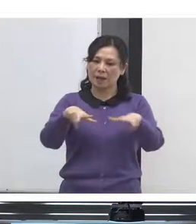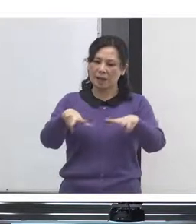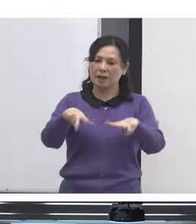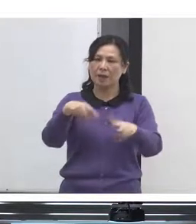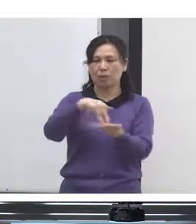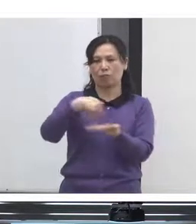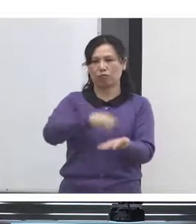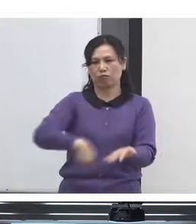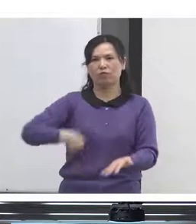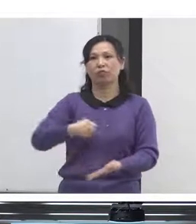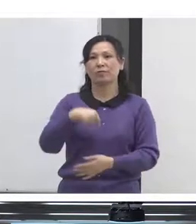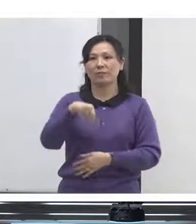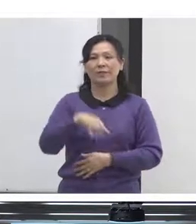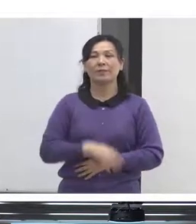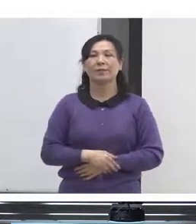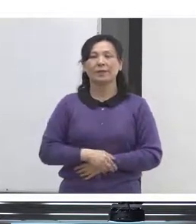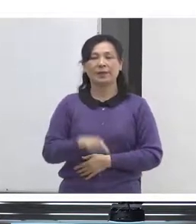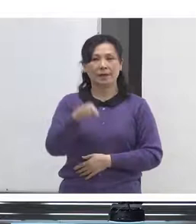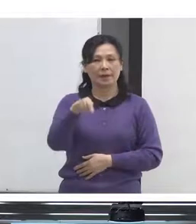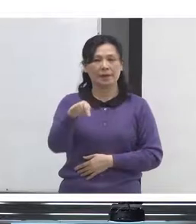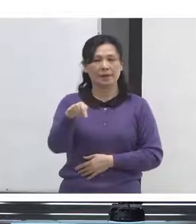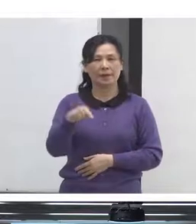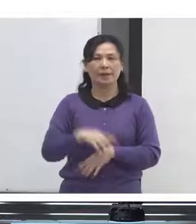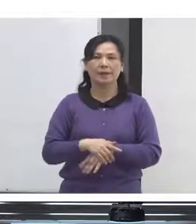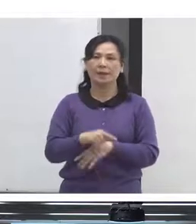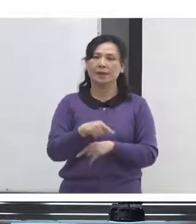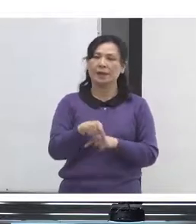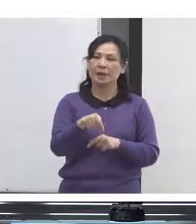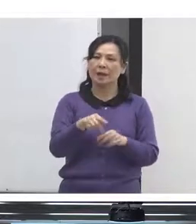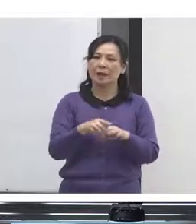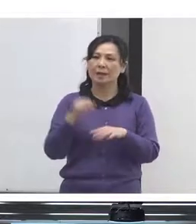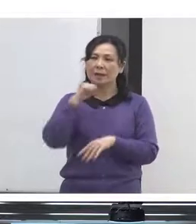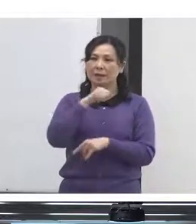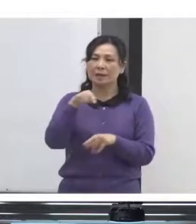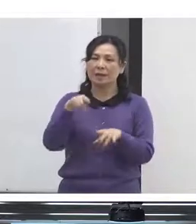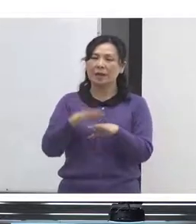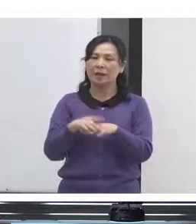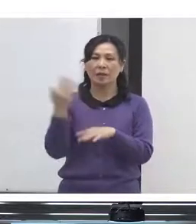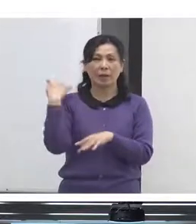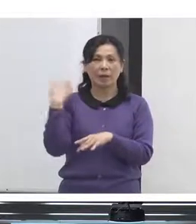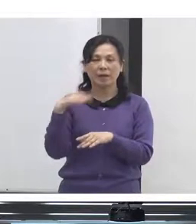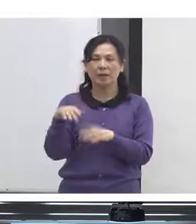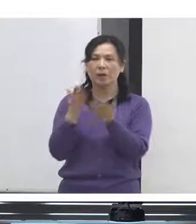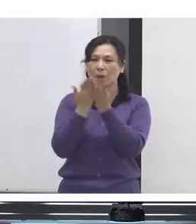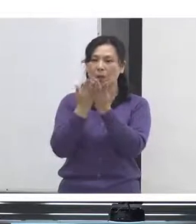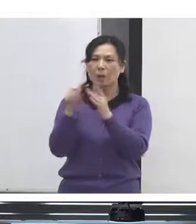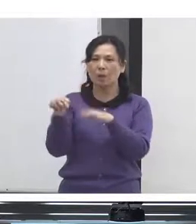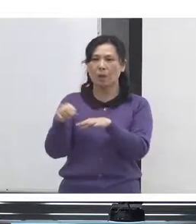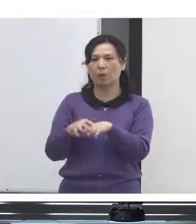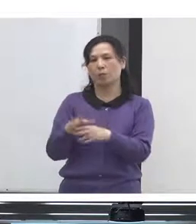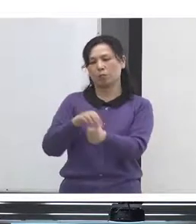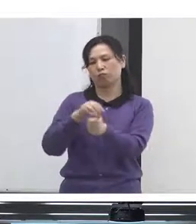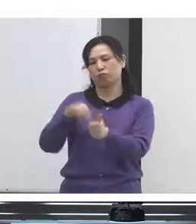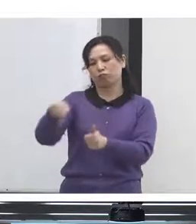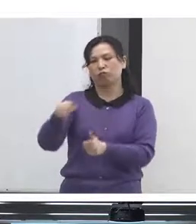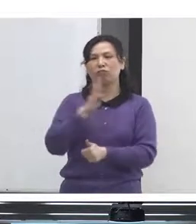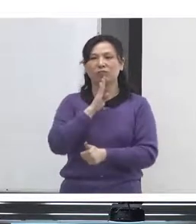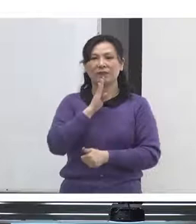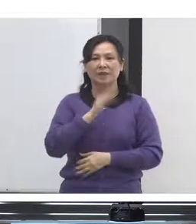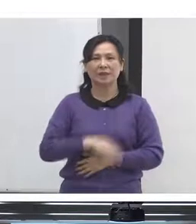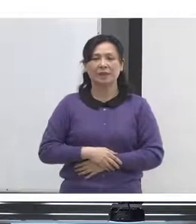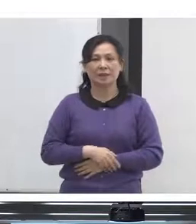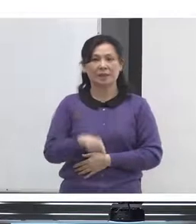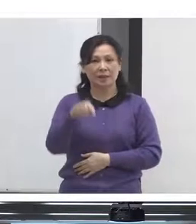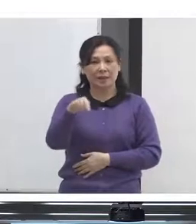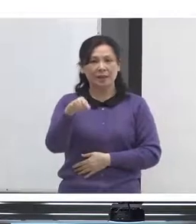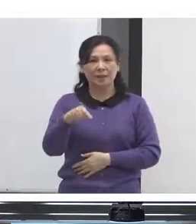其实 ArcGIS 这个就是在台湾的一个做空间资讯或者地理系，他们在学校学全部都是学 ArcGIS 这一套。QGIS 呢，它是一个完